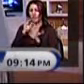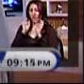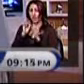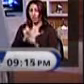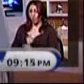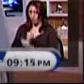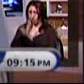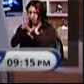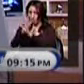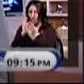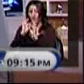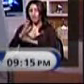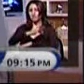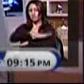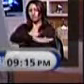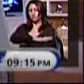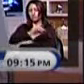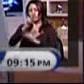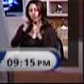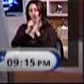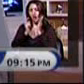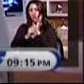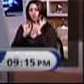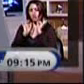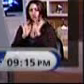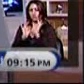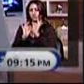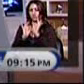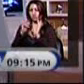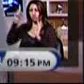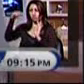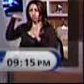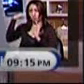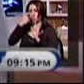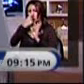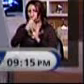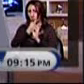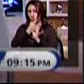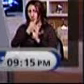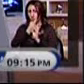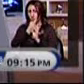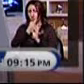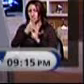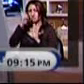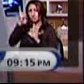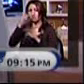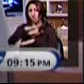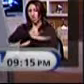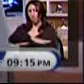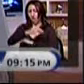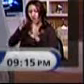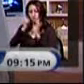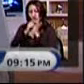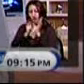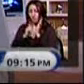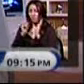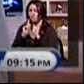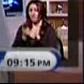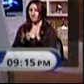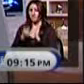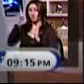والدستور، وهذا ما لم يفعله محمد مرسي للأسف الشديد. ان اول رئيس منتخب كنا نتمنى ان هو يبقى رئيس